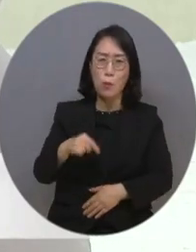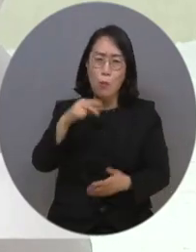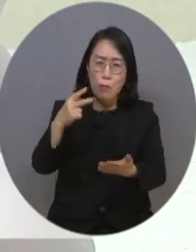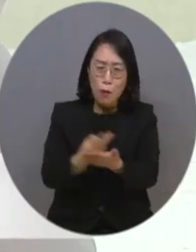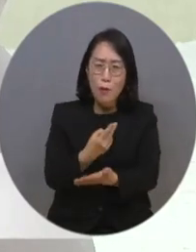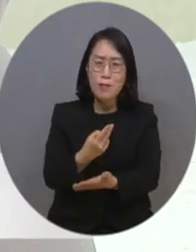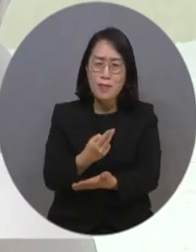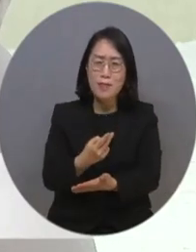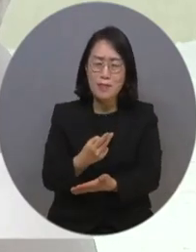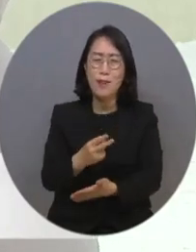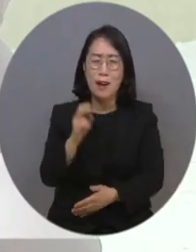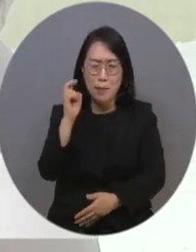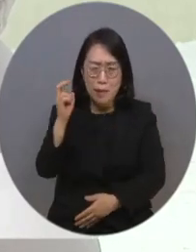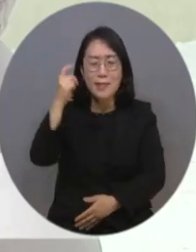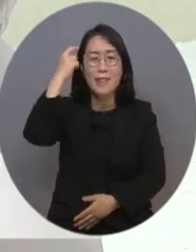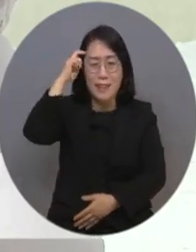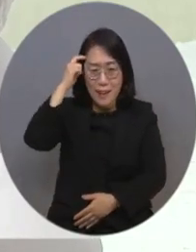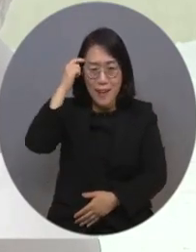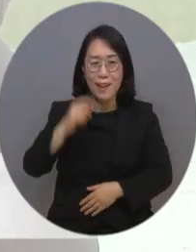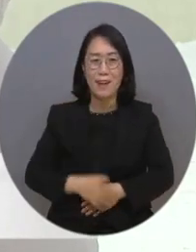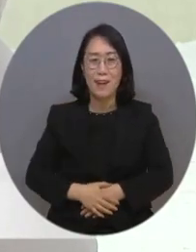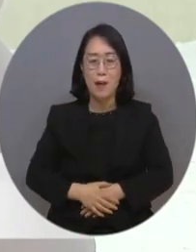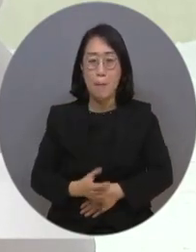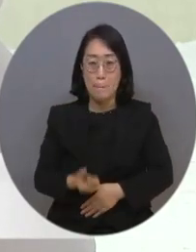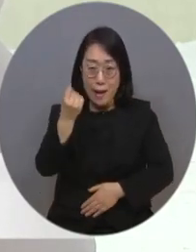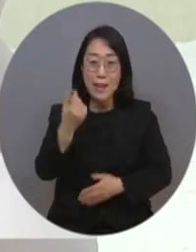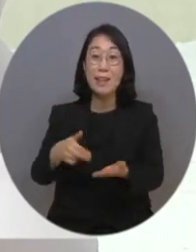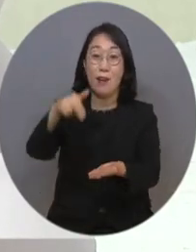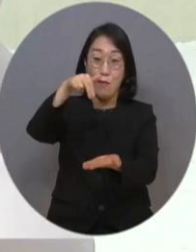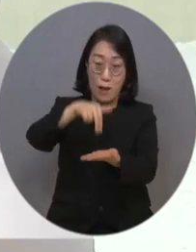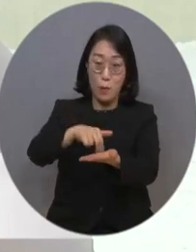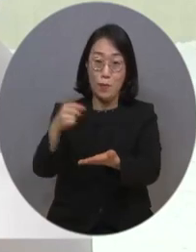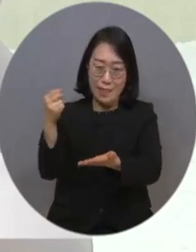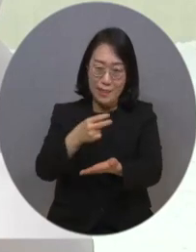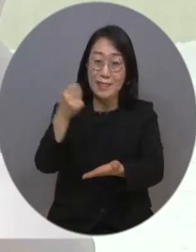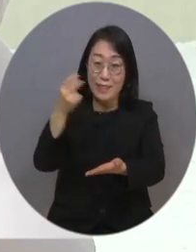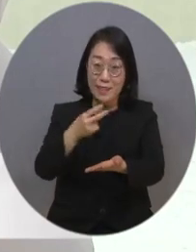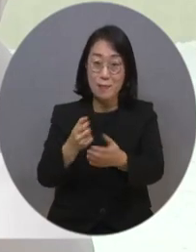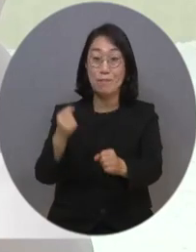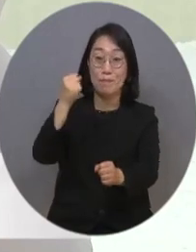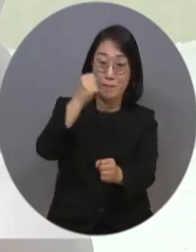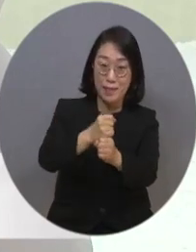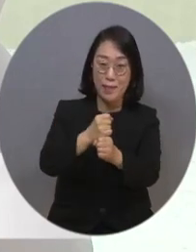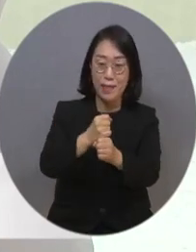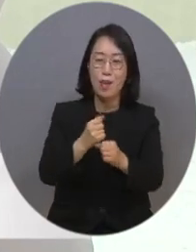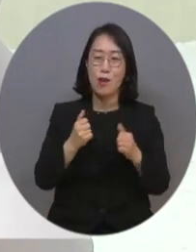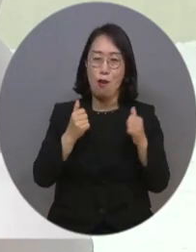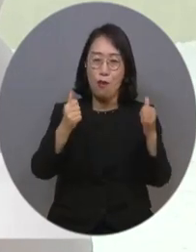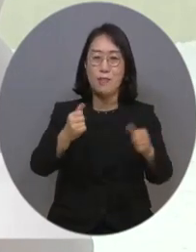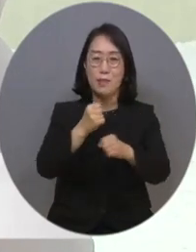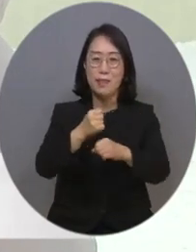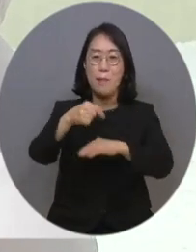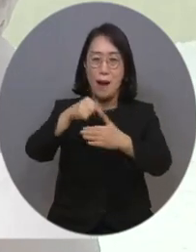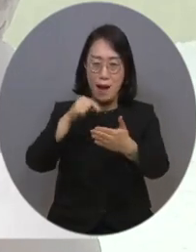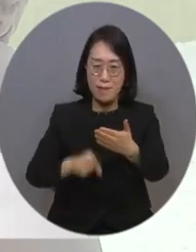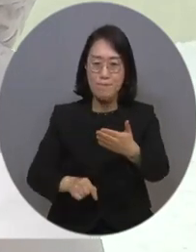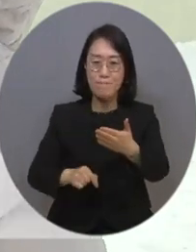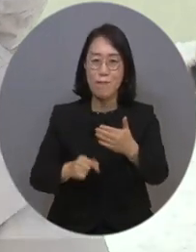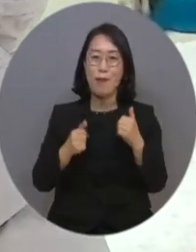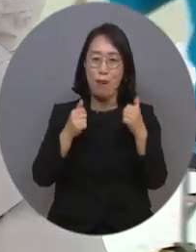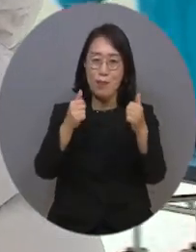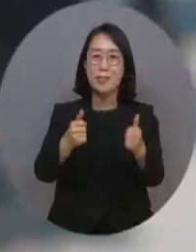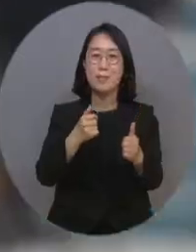같은 예감이 들더라고요 그래서 빨리 일어나고 넘어질만큼 열심히 뛰자라는 마음가짐으로